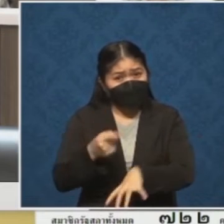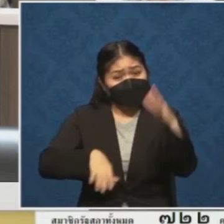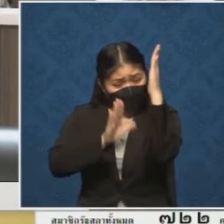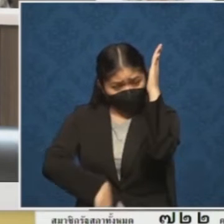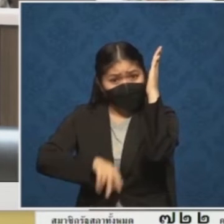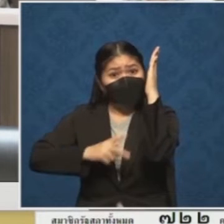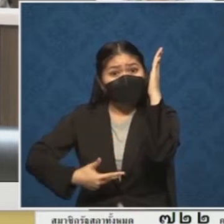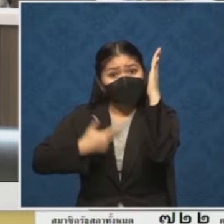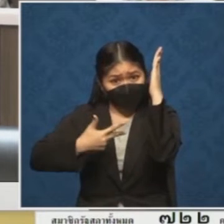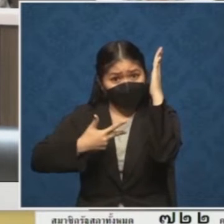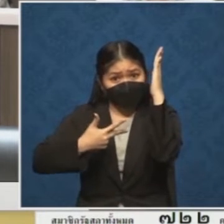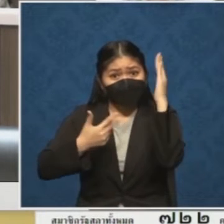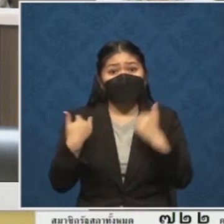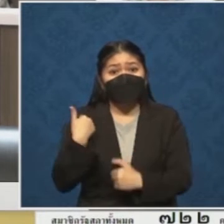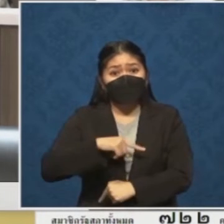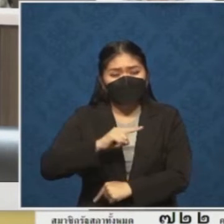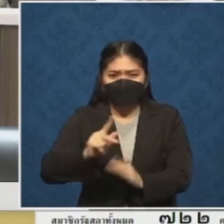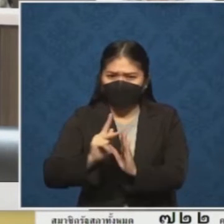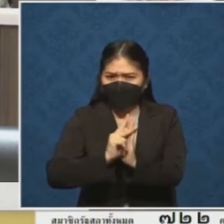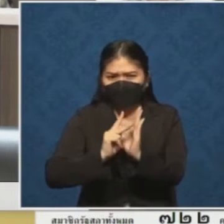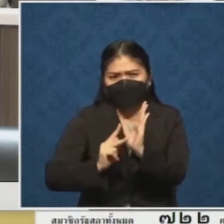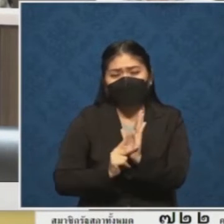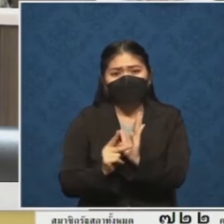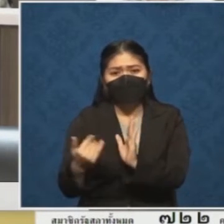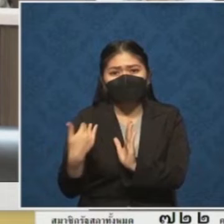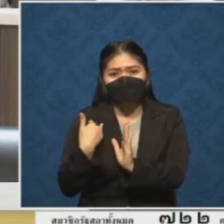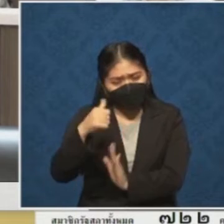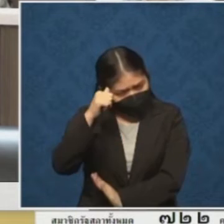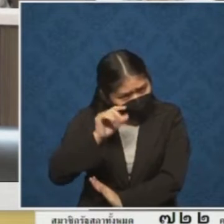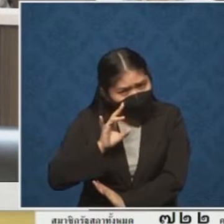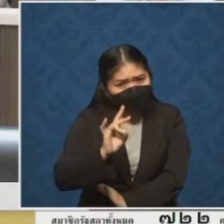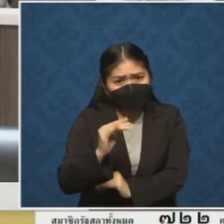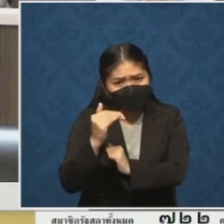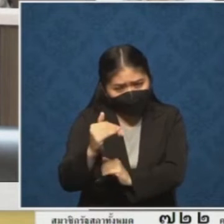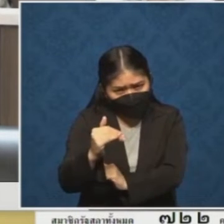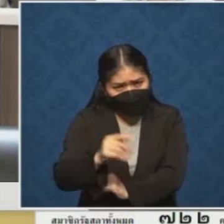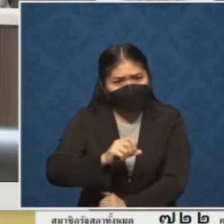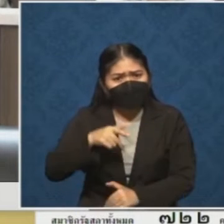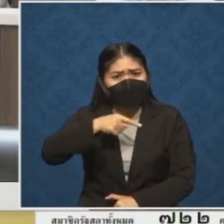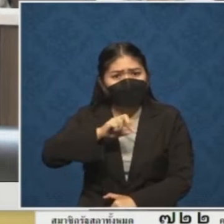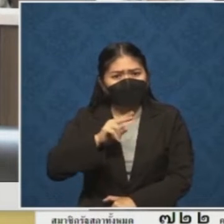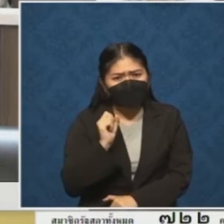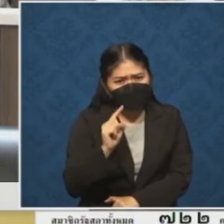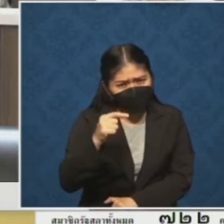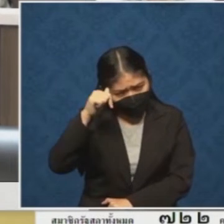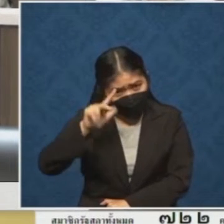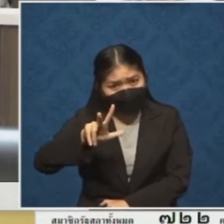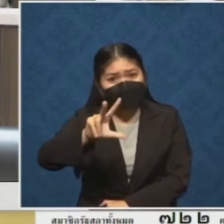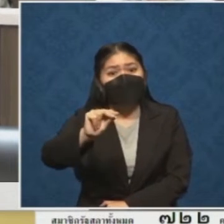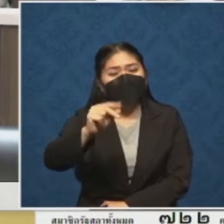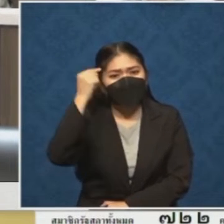ะครับกฎอัยการศึกมีการควบคุมตัว7วันพ.ร.ก.ฉุกเฉิน30วันตรงนี้ก็น่าจ